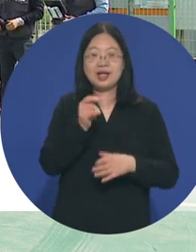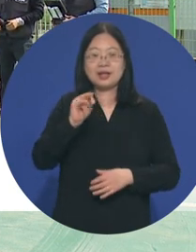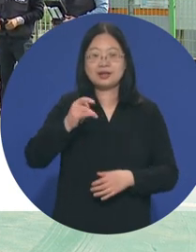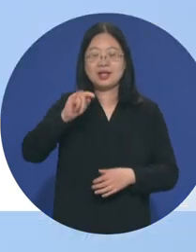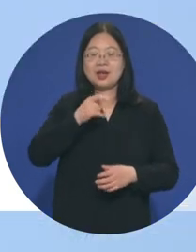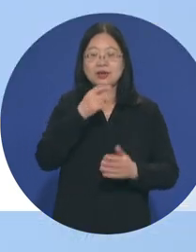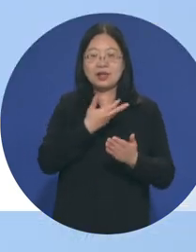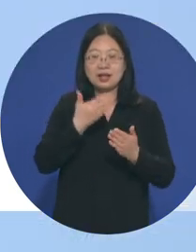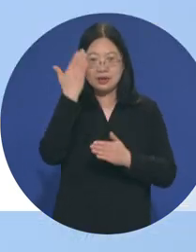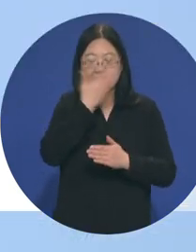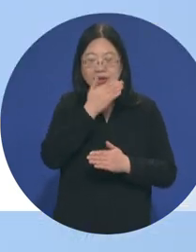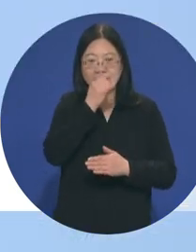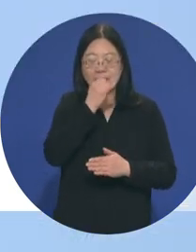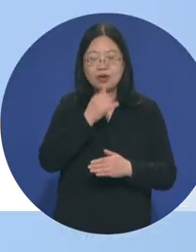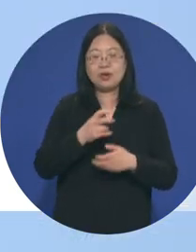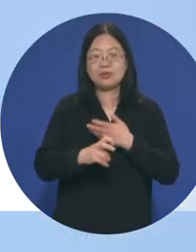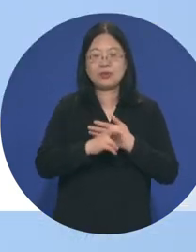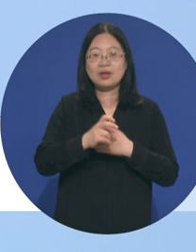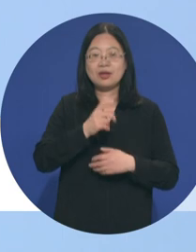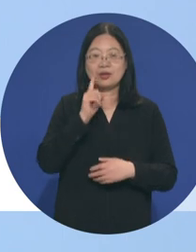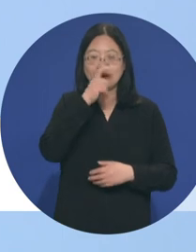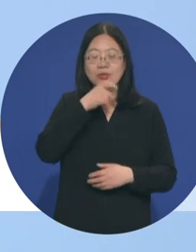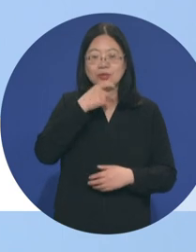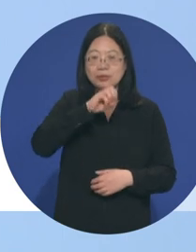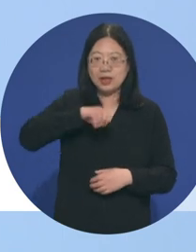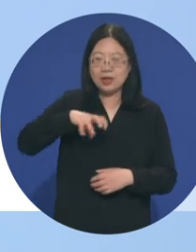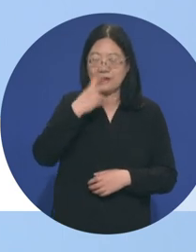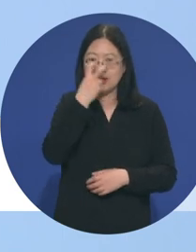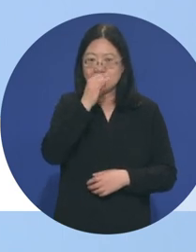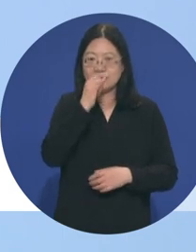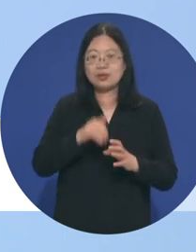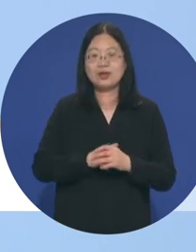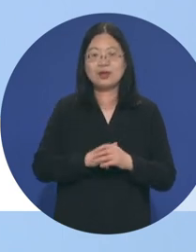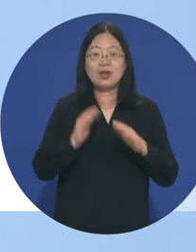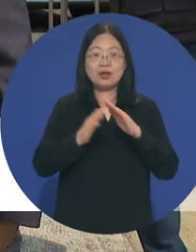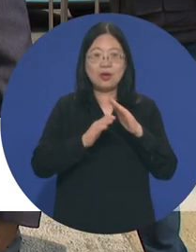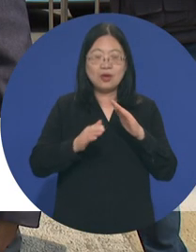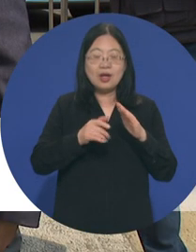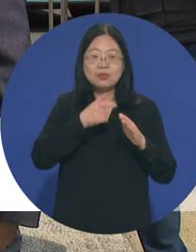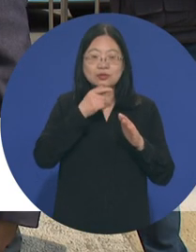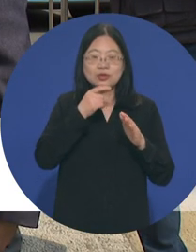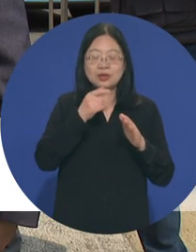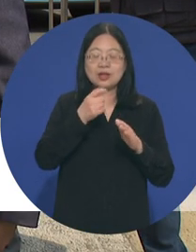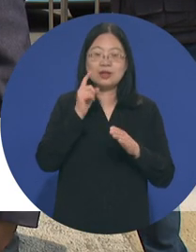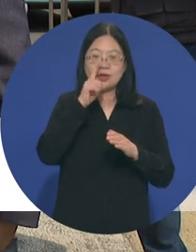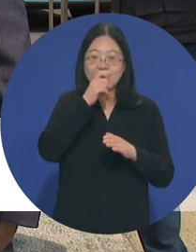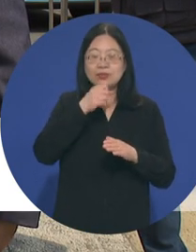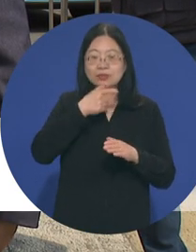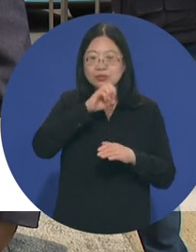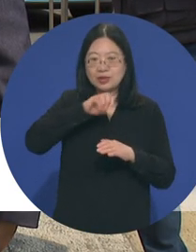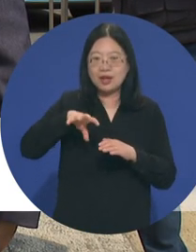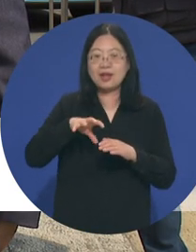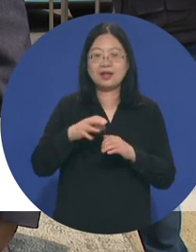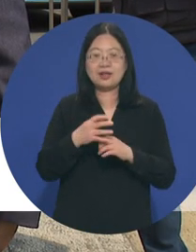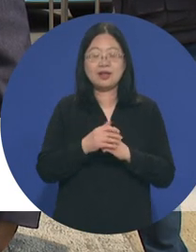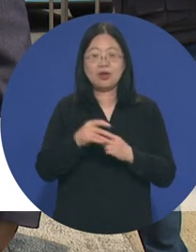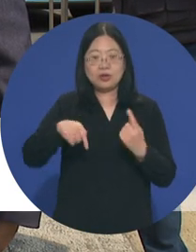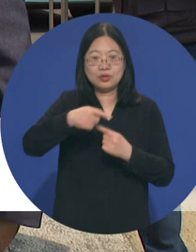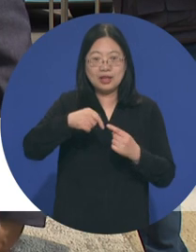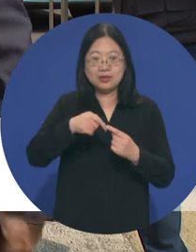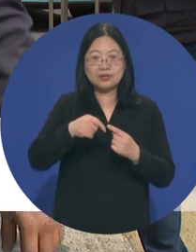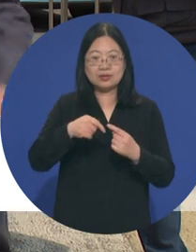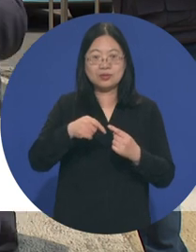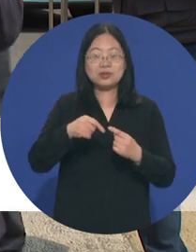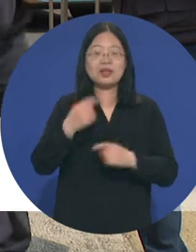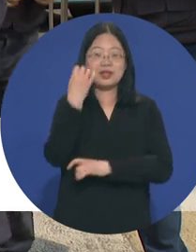수질과 불법 폐수 방류 여부를 확인하고 공공하폐수 처리 시설의 운영관리 실태와 수질 기준 준수 여부를 확인할